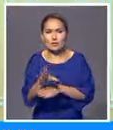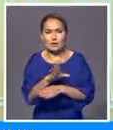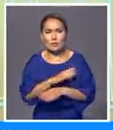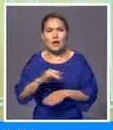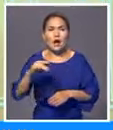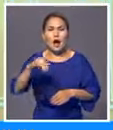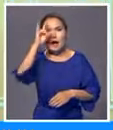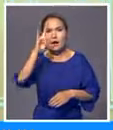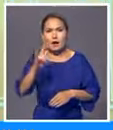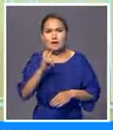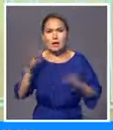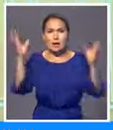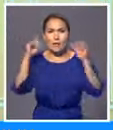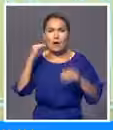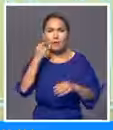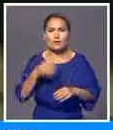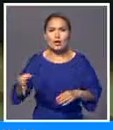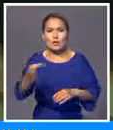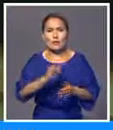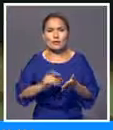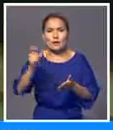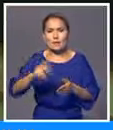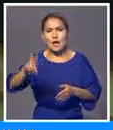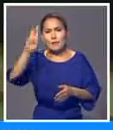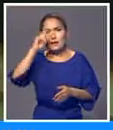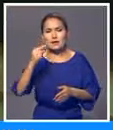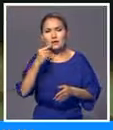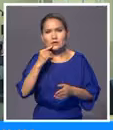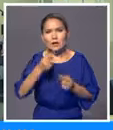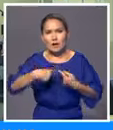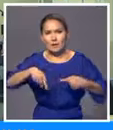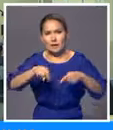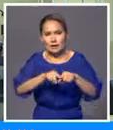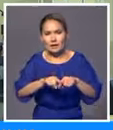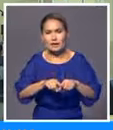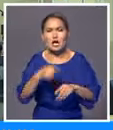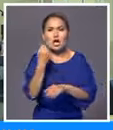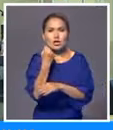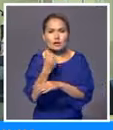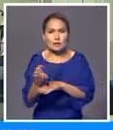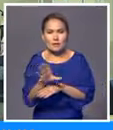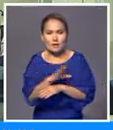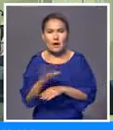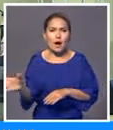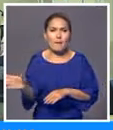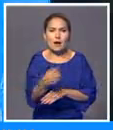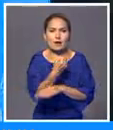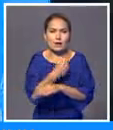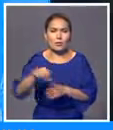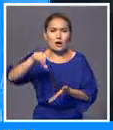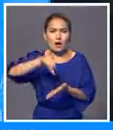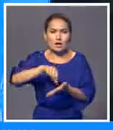аталымында Қазақ радиосының Павлодар облысындағы тілшісі мен мемлекеттік тіл институты сайтының редакторы жеңімпаз атанды. Барлық жеңімпаздар